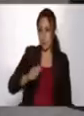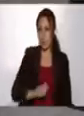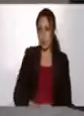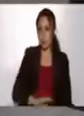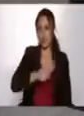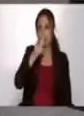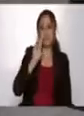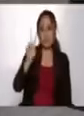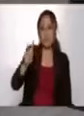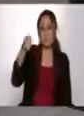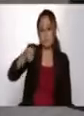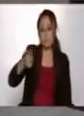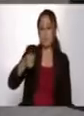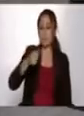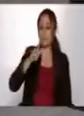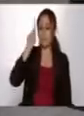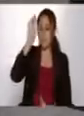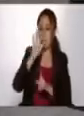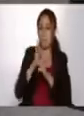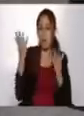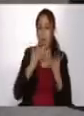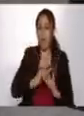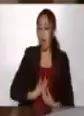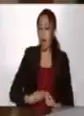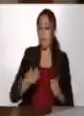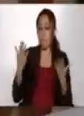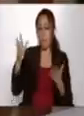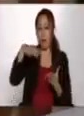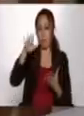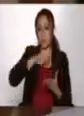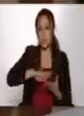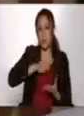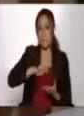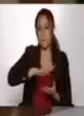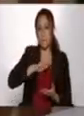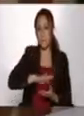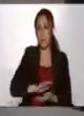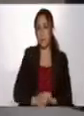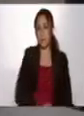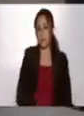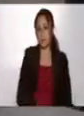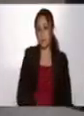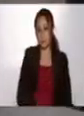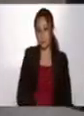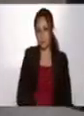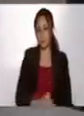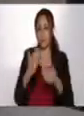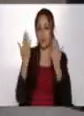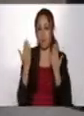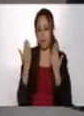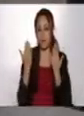بيشوفنا بيعزيكم ان شاء الله، وبيدعي لها بالرحمه، وبيدعي لكم انتم بالصبر ان شاء الله باذن الله. ربنا يرحمها فاتحه على